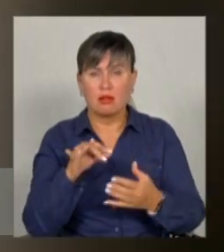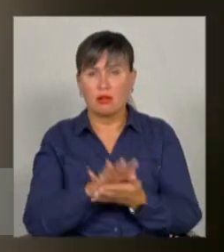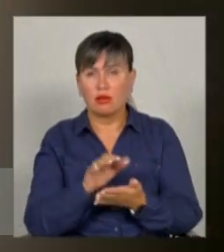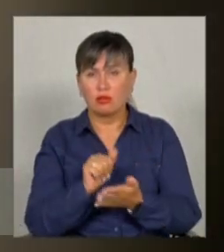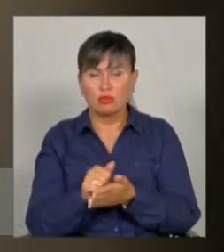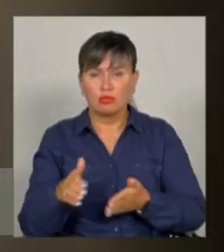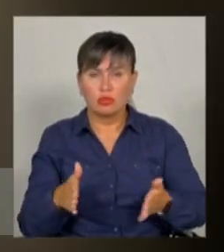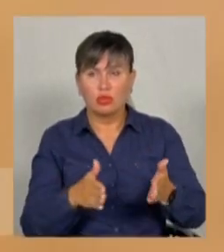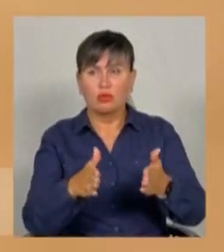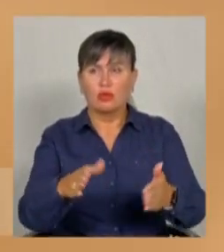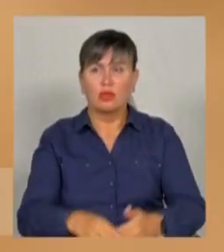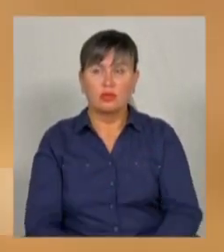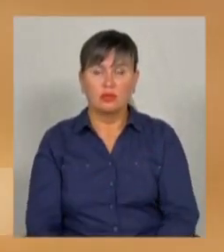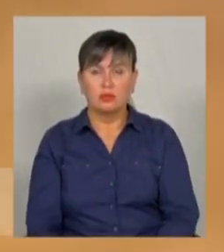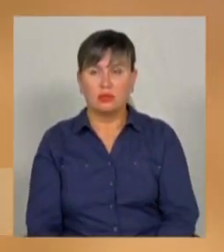разрушены дороги.